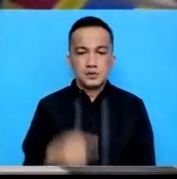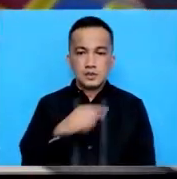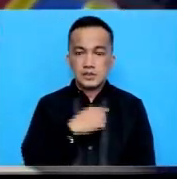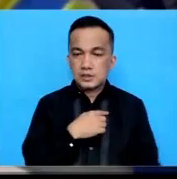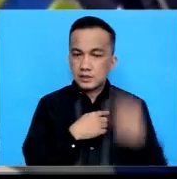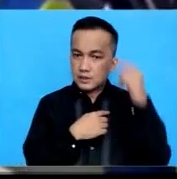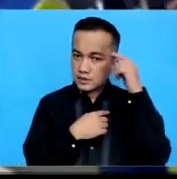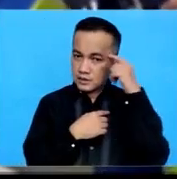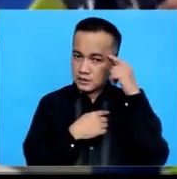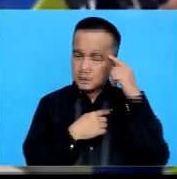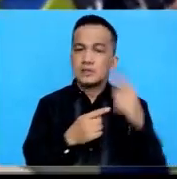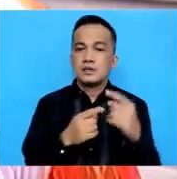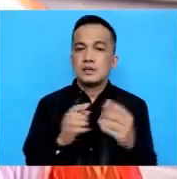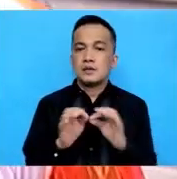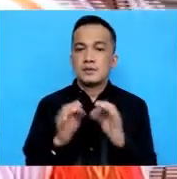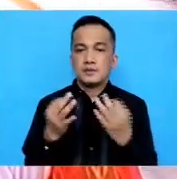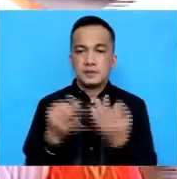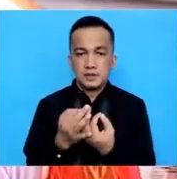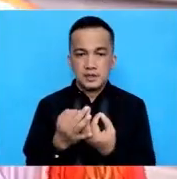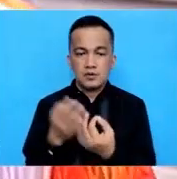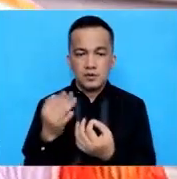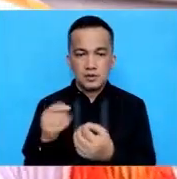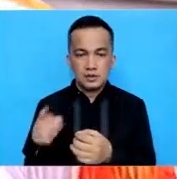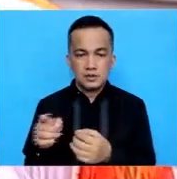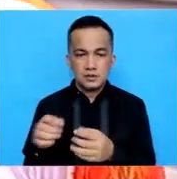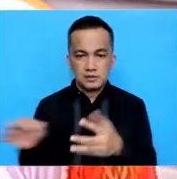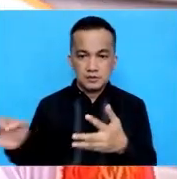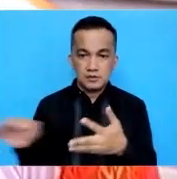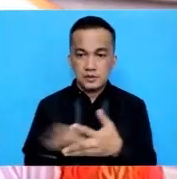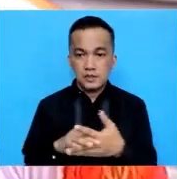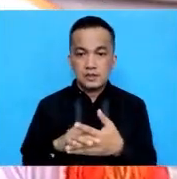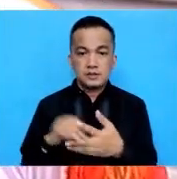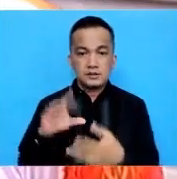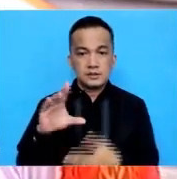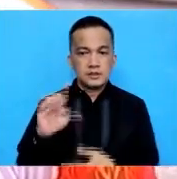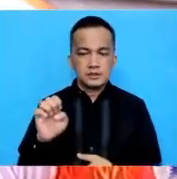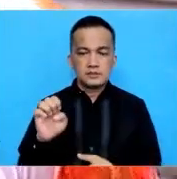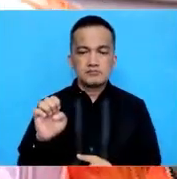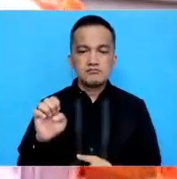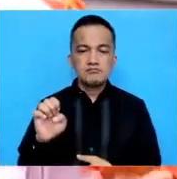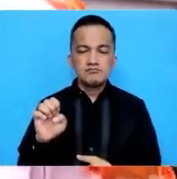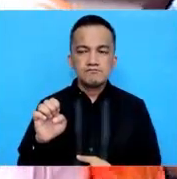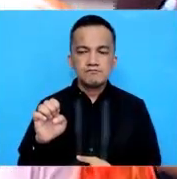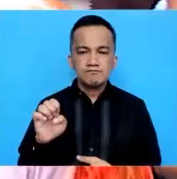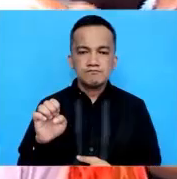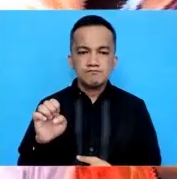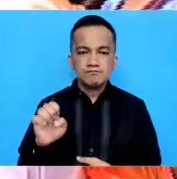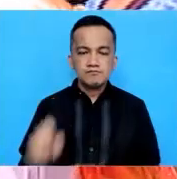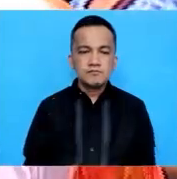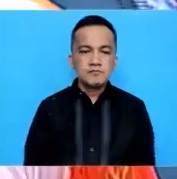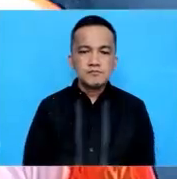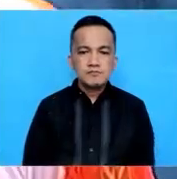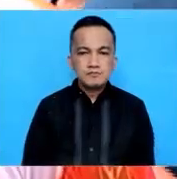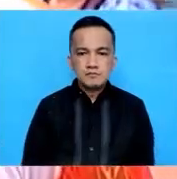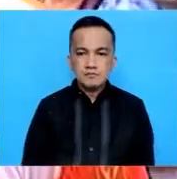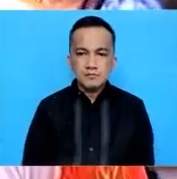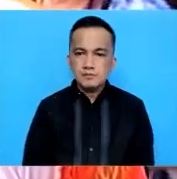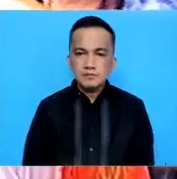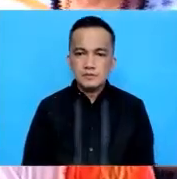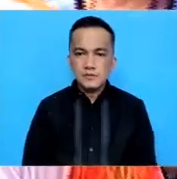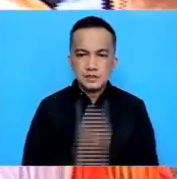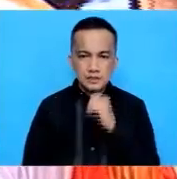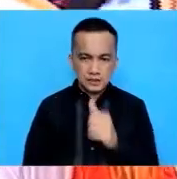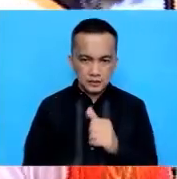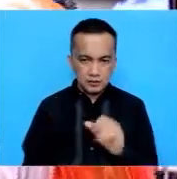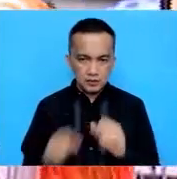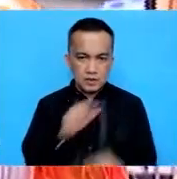kanilang mga pamilya kasi once na na-filean sila ng kaso na hindi po sila nagiging eligible sa